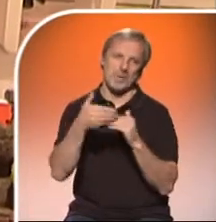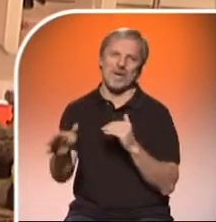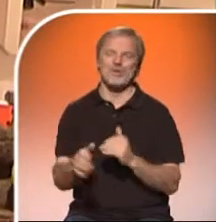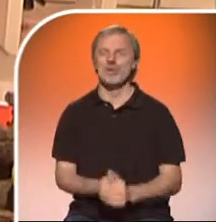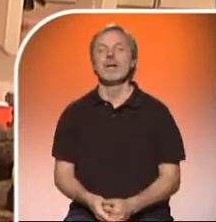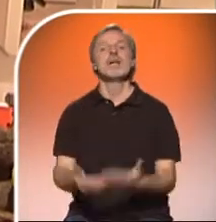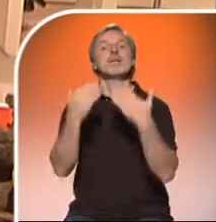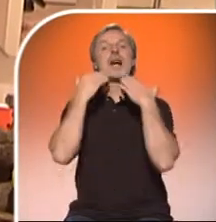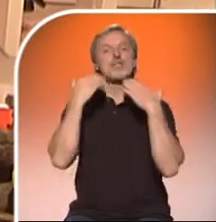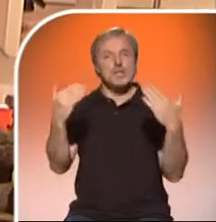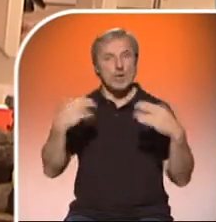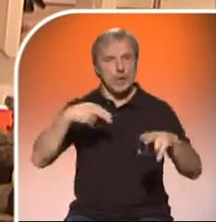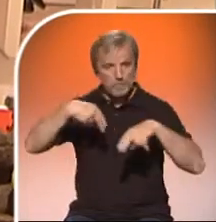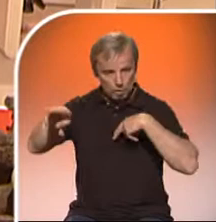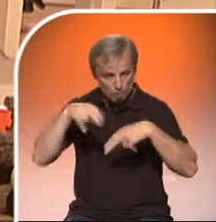Držíme palce, děkujeme i za CD.